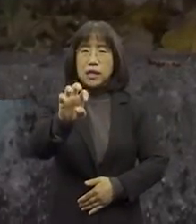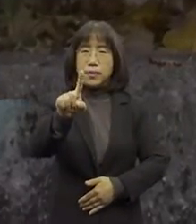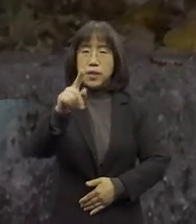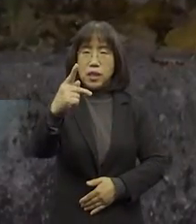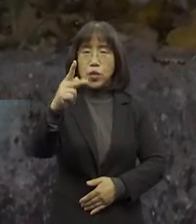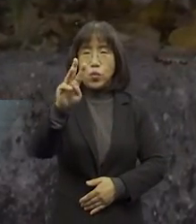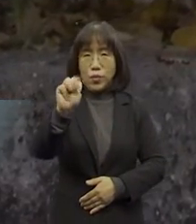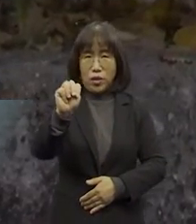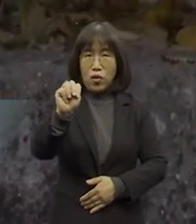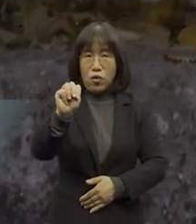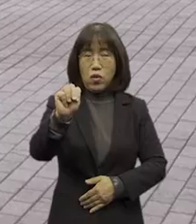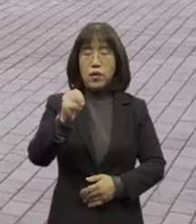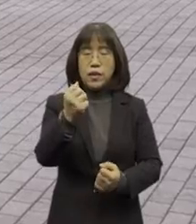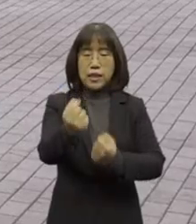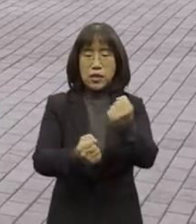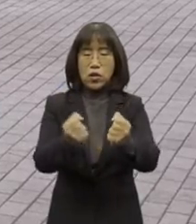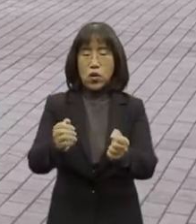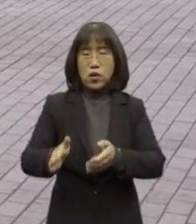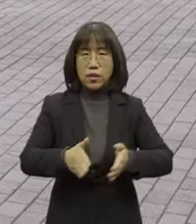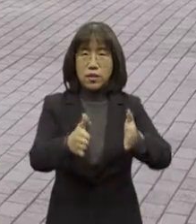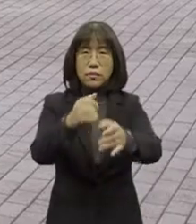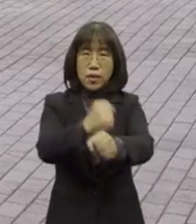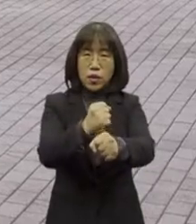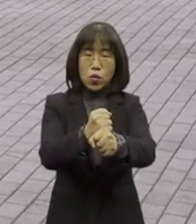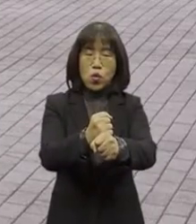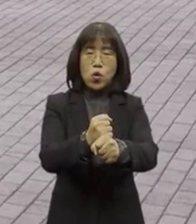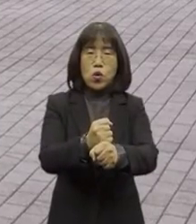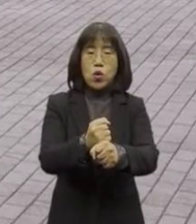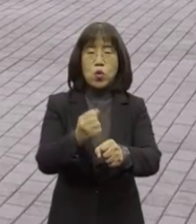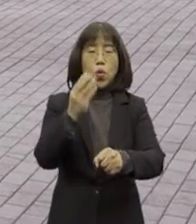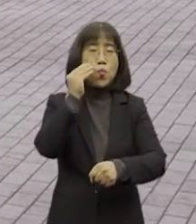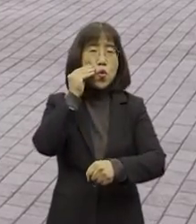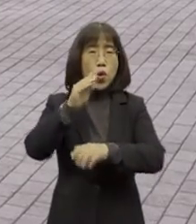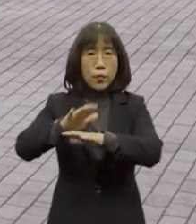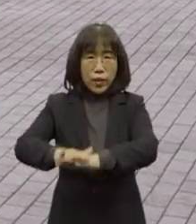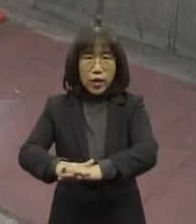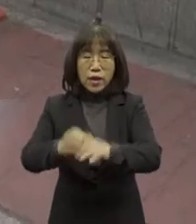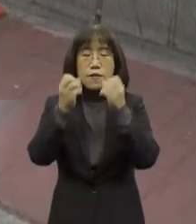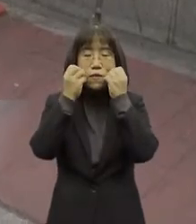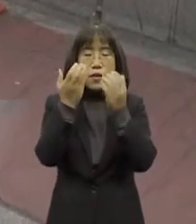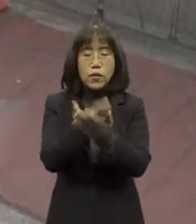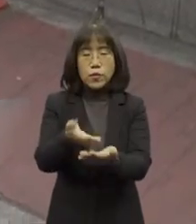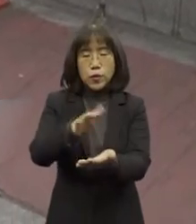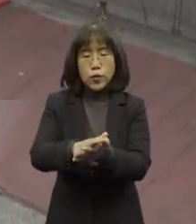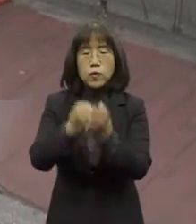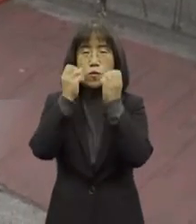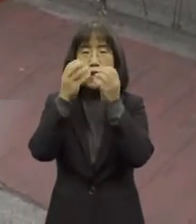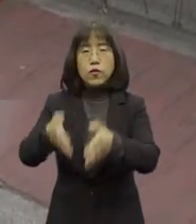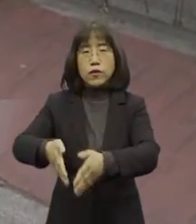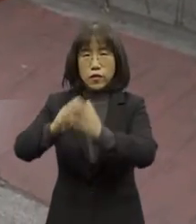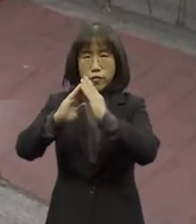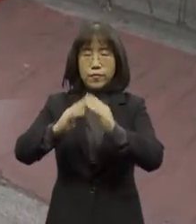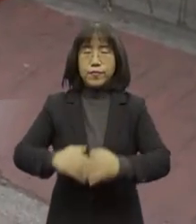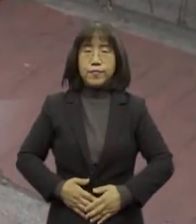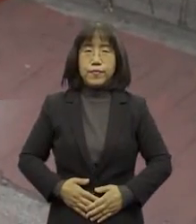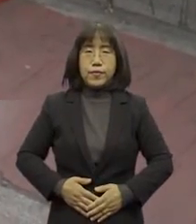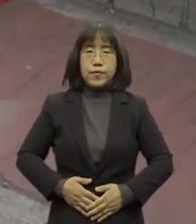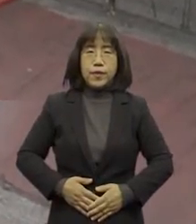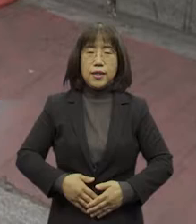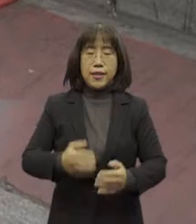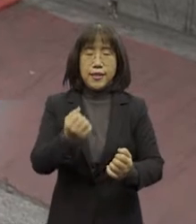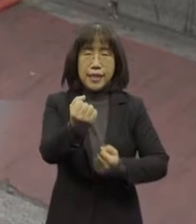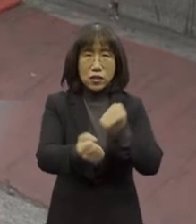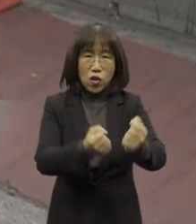도로를 구축했으며 400여 개의 자전거 보관대를 신설하거나 정비했습니다. 자전거 미끄럼 방지